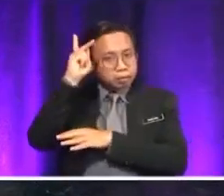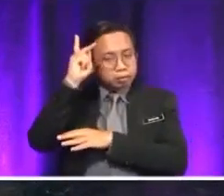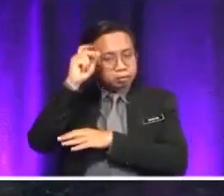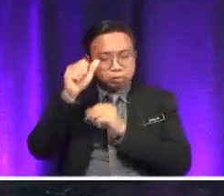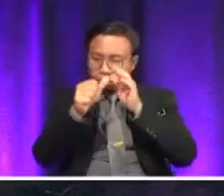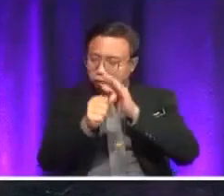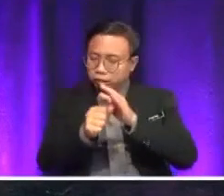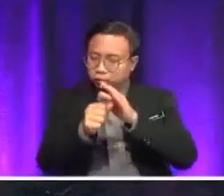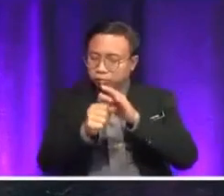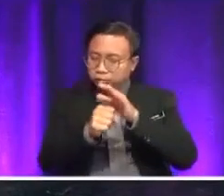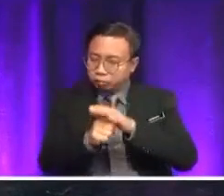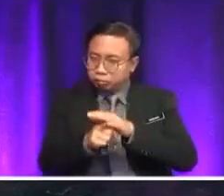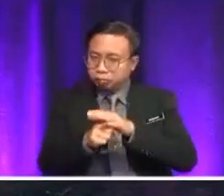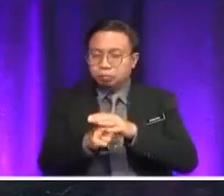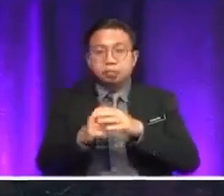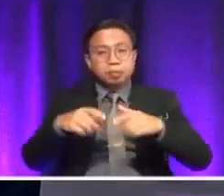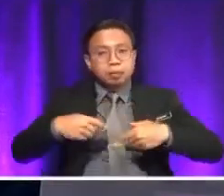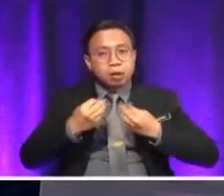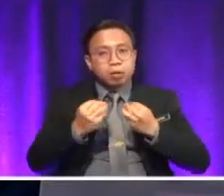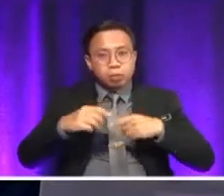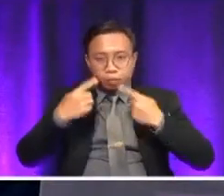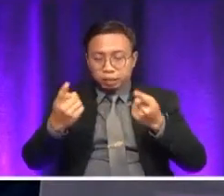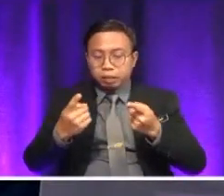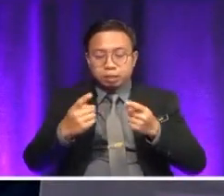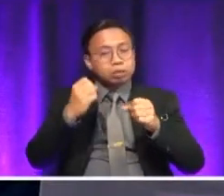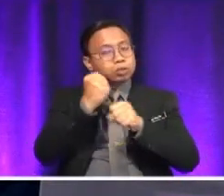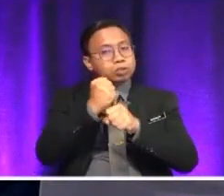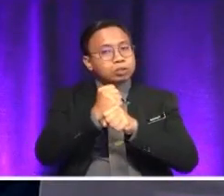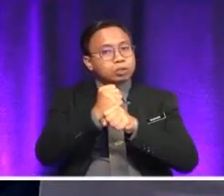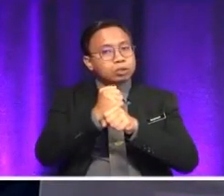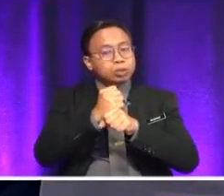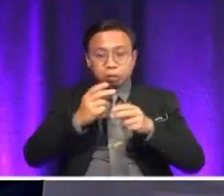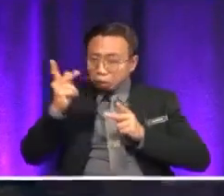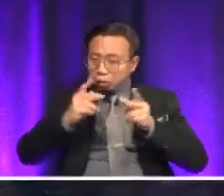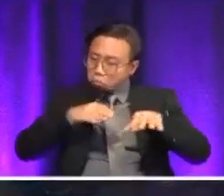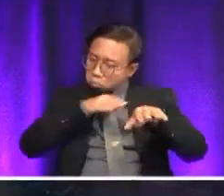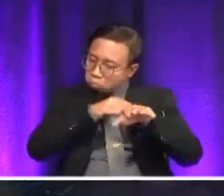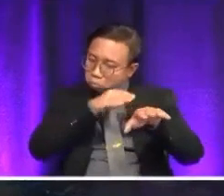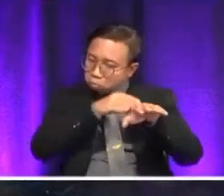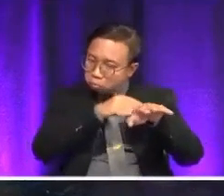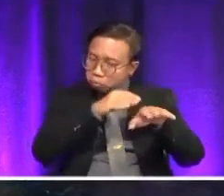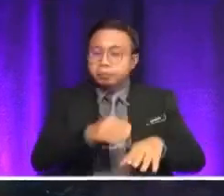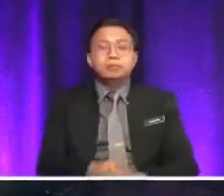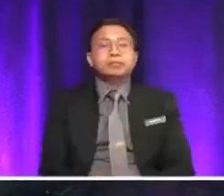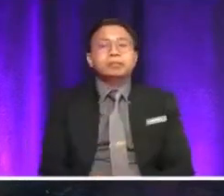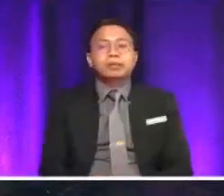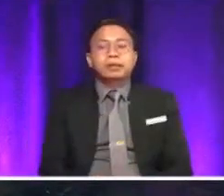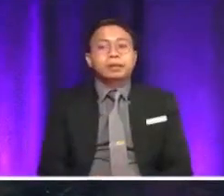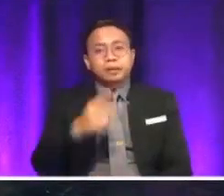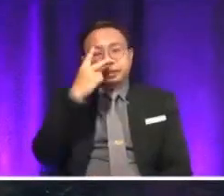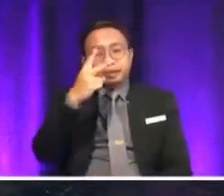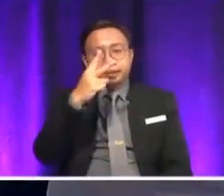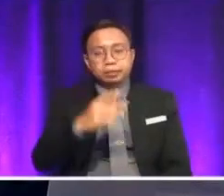Kita kadang-kadang stres, kadang-kadang nak pergi kerja. Jalan jam. Sangat stres dan sebagainya. Okey, kita tengok